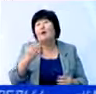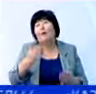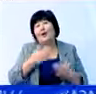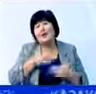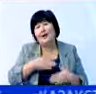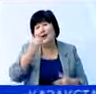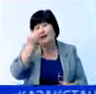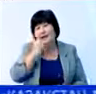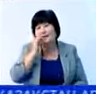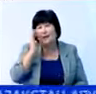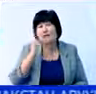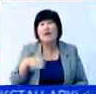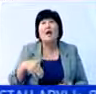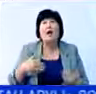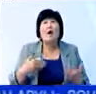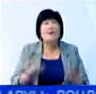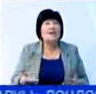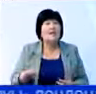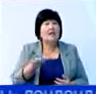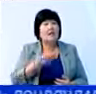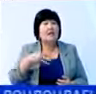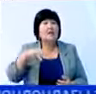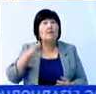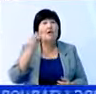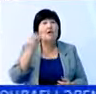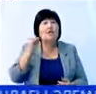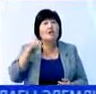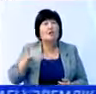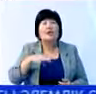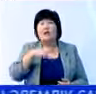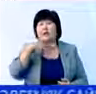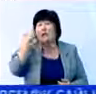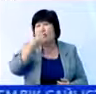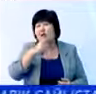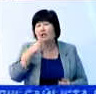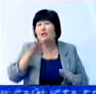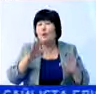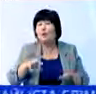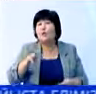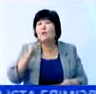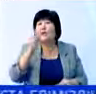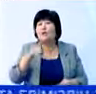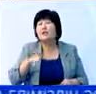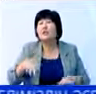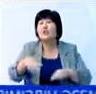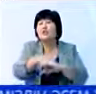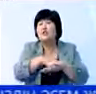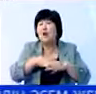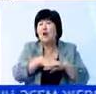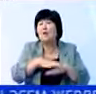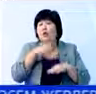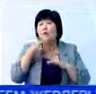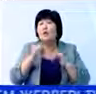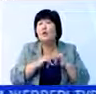болсын. Мінекей біздің мешітіміз неше жылдан бері орталық мешітте жаңағы жамағатымыз